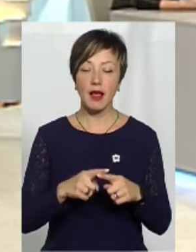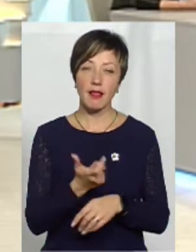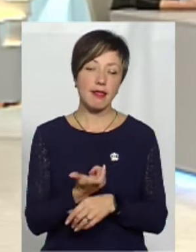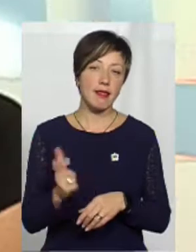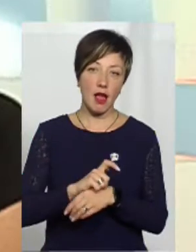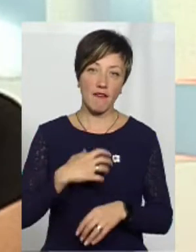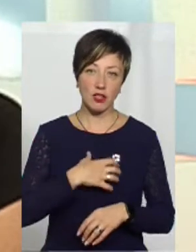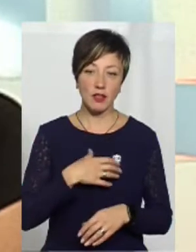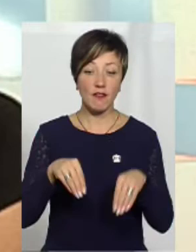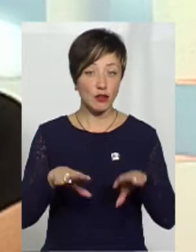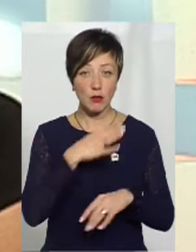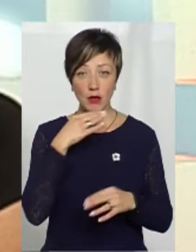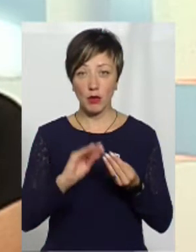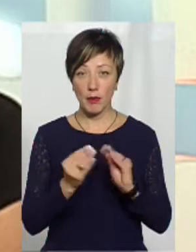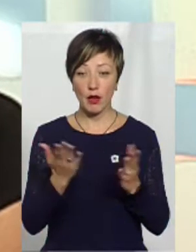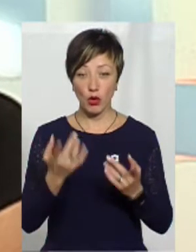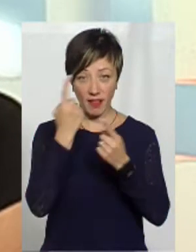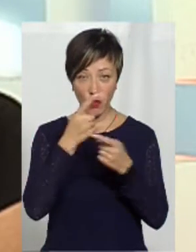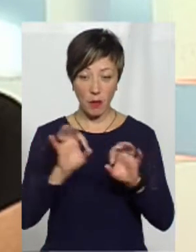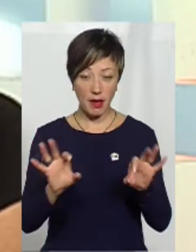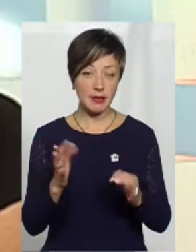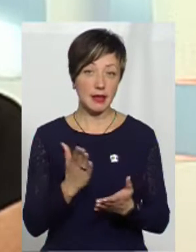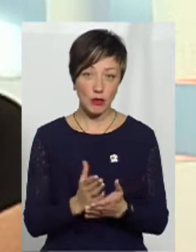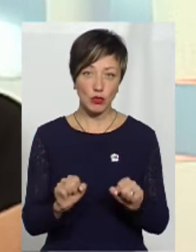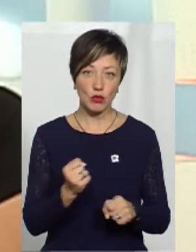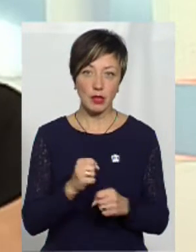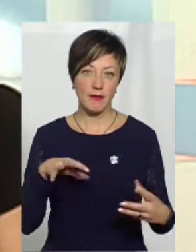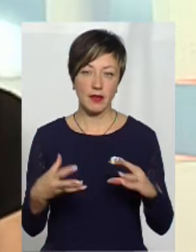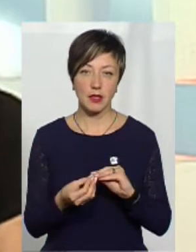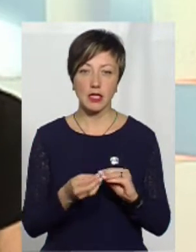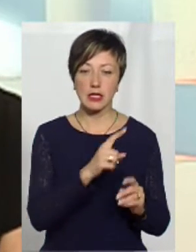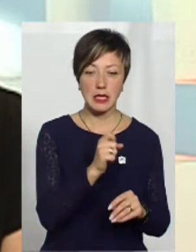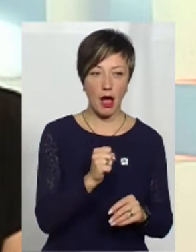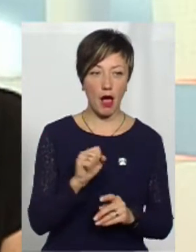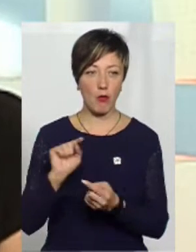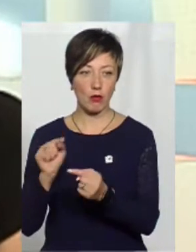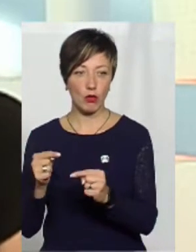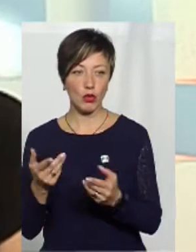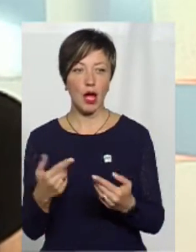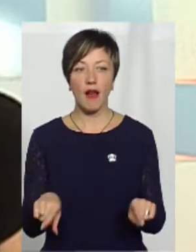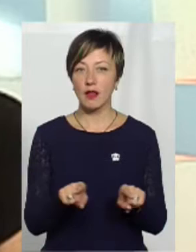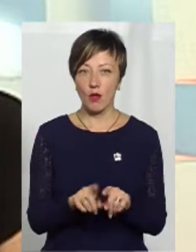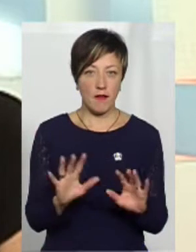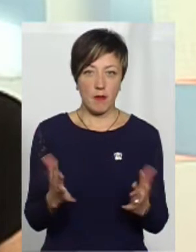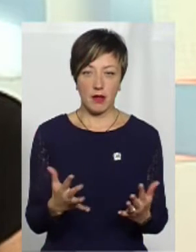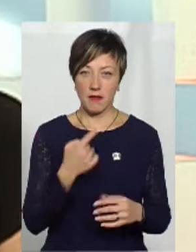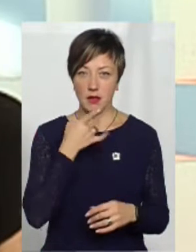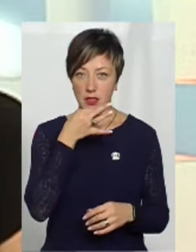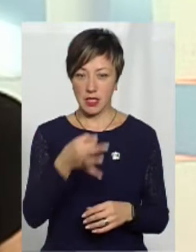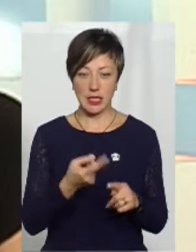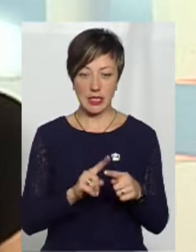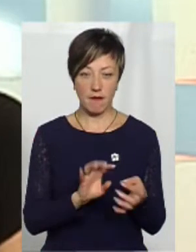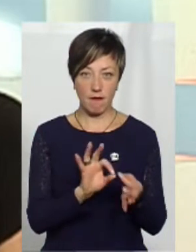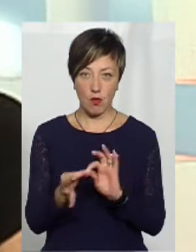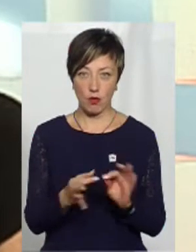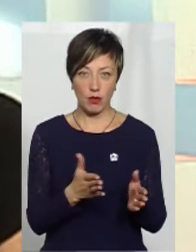найважливіше, тому і це вирішить багато проблем. Тобто, якщо буде інформація, тоді ми можемо робити висновки за або проти. Да? А в такому випадку, ну, правда, ця